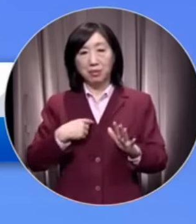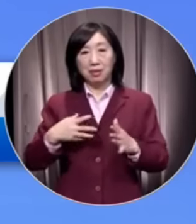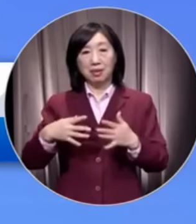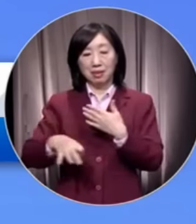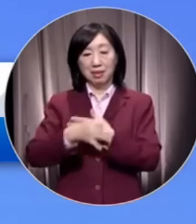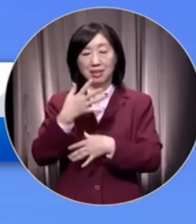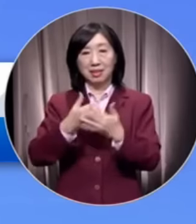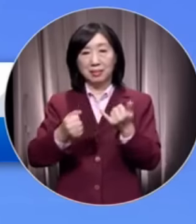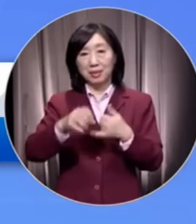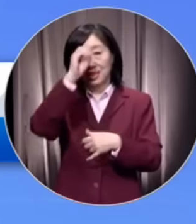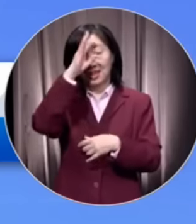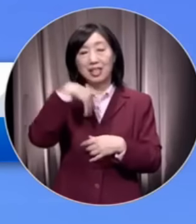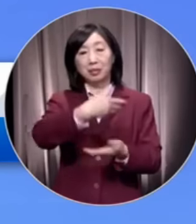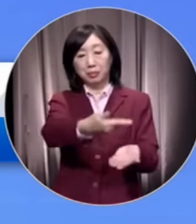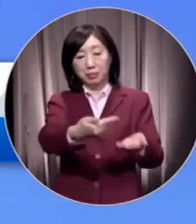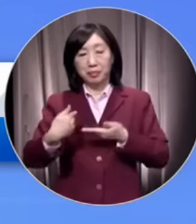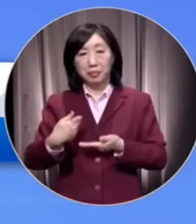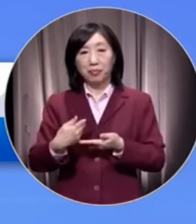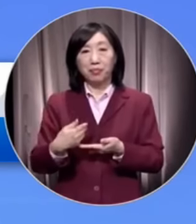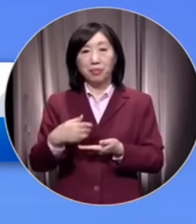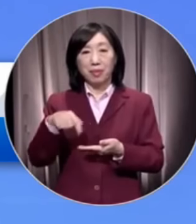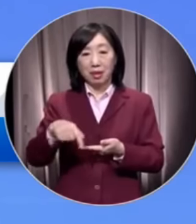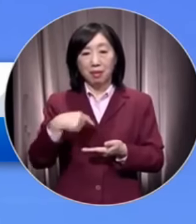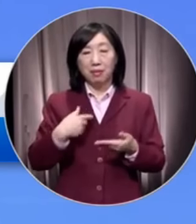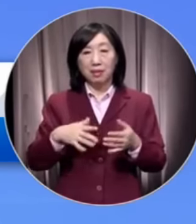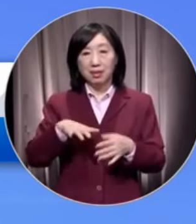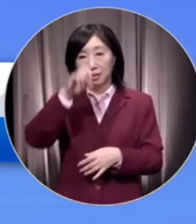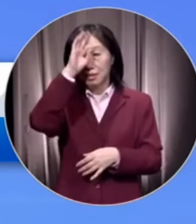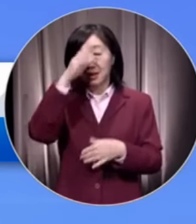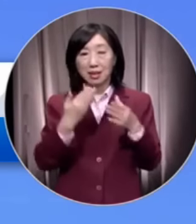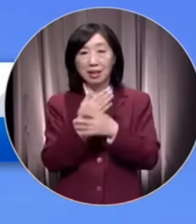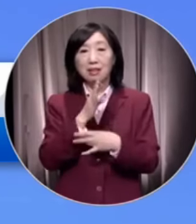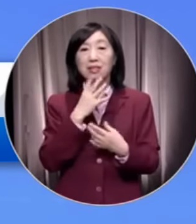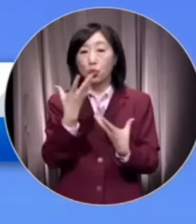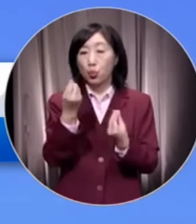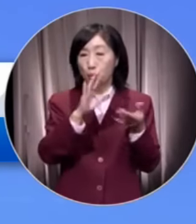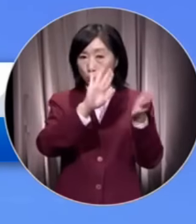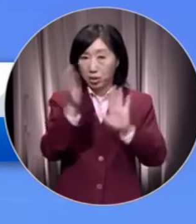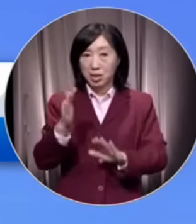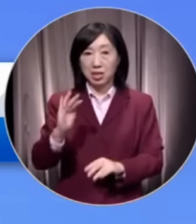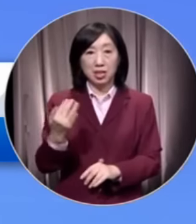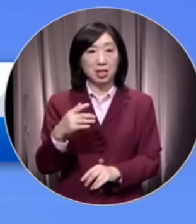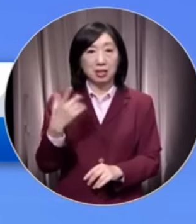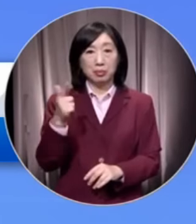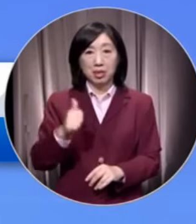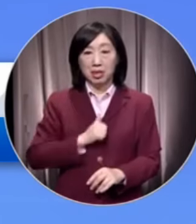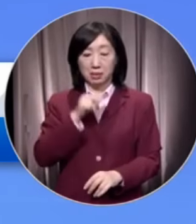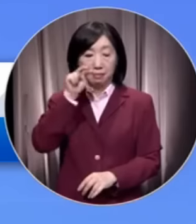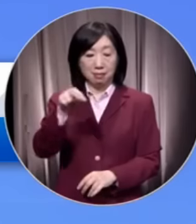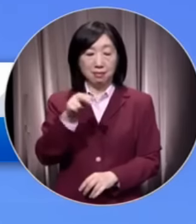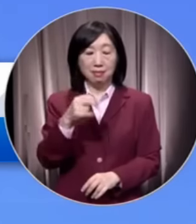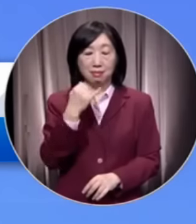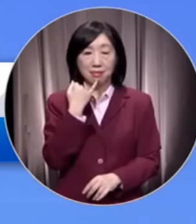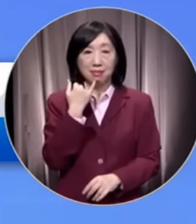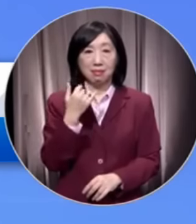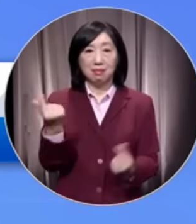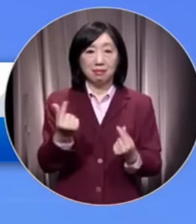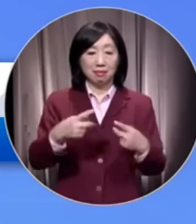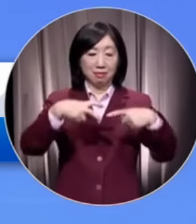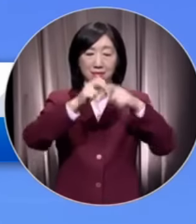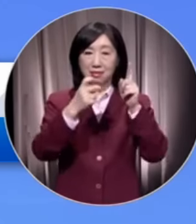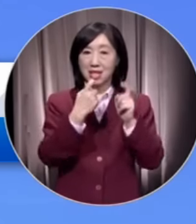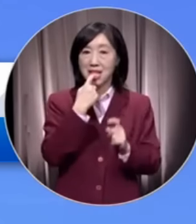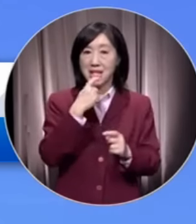产。这个党产是无形的党产，而不是有形的党产。李白写了一首